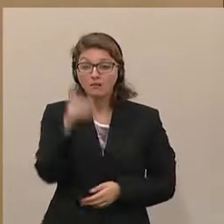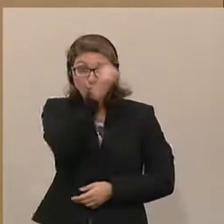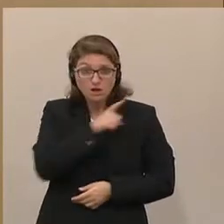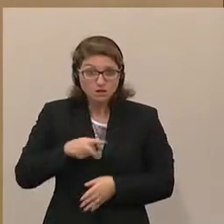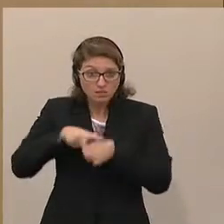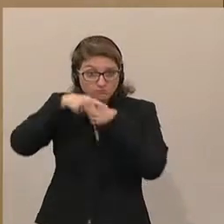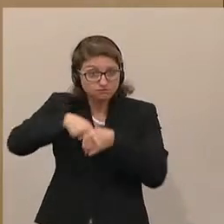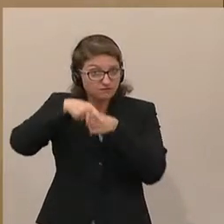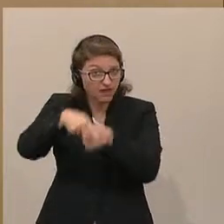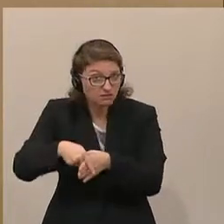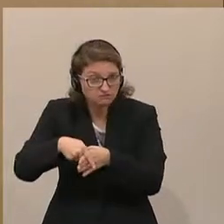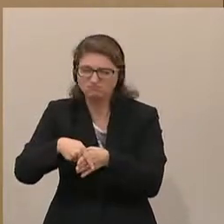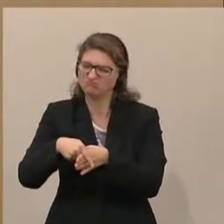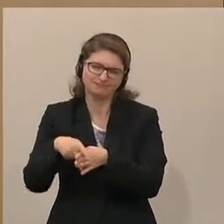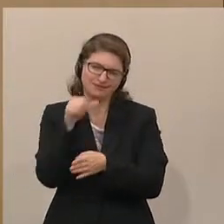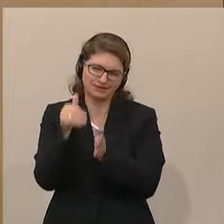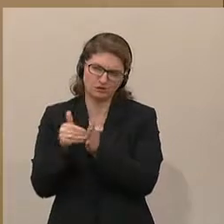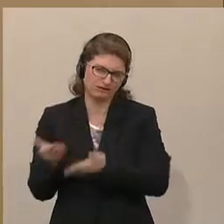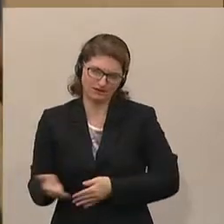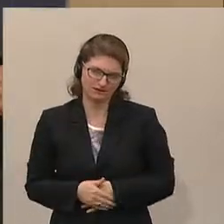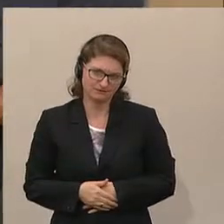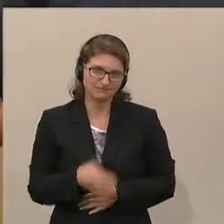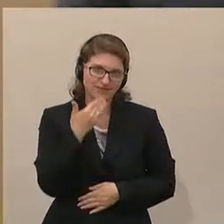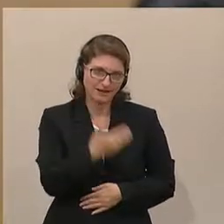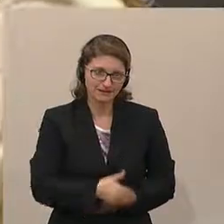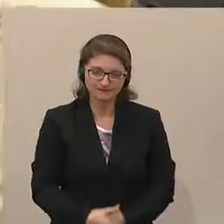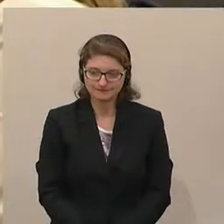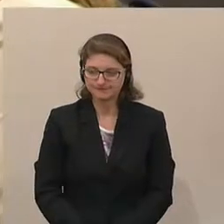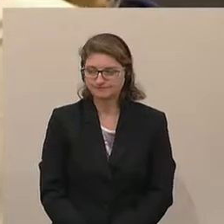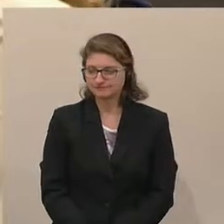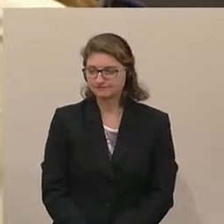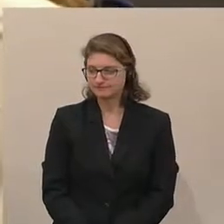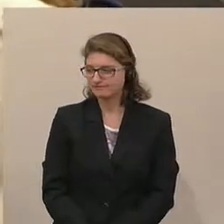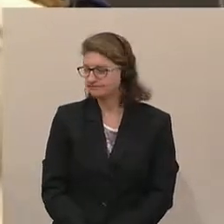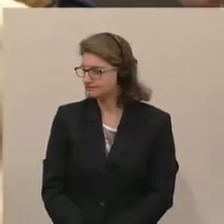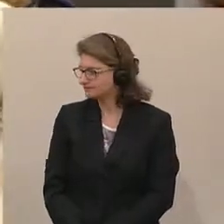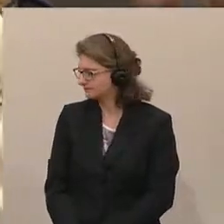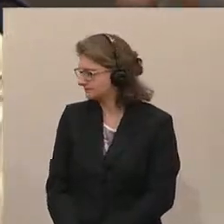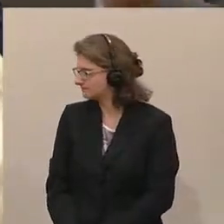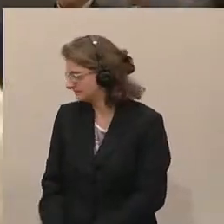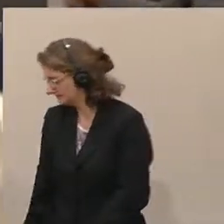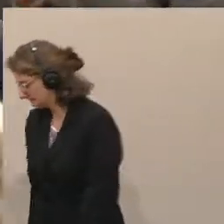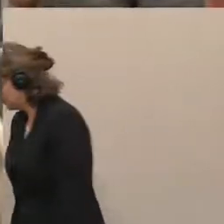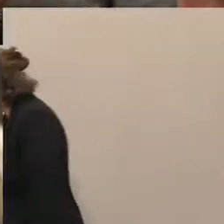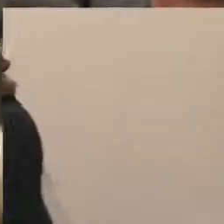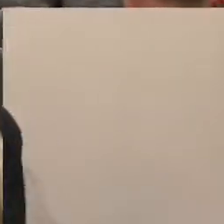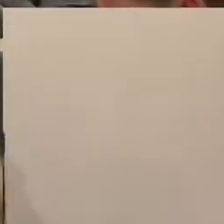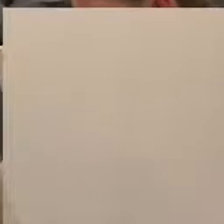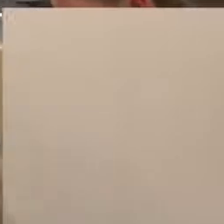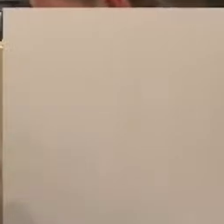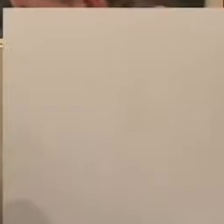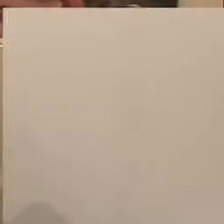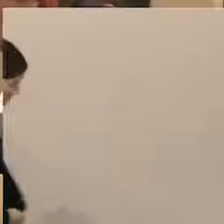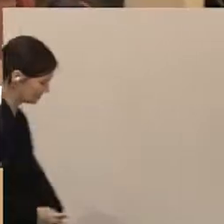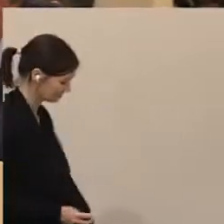Polizei ist es mit Sicherheit nicht. Danke. Die Razzia im BVT habe das BVT nachhaltig